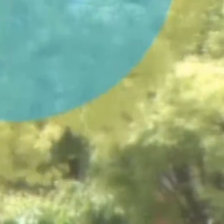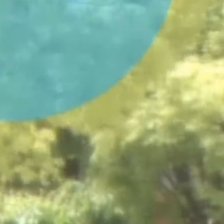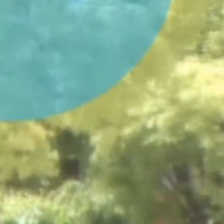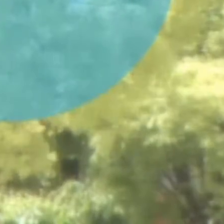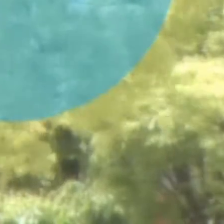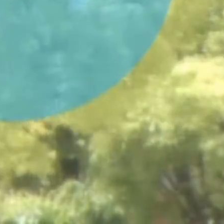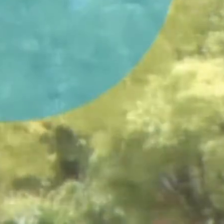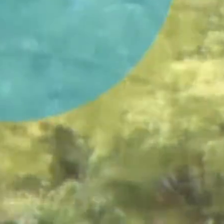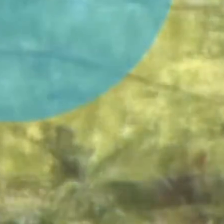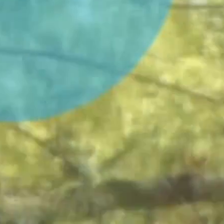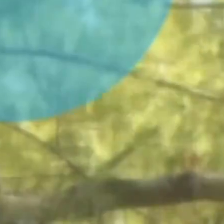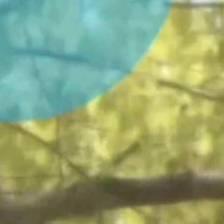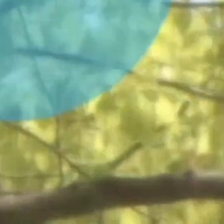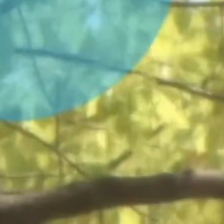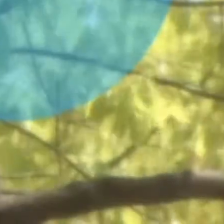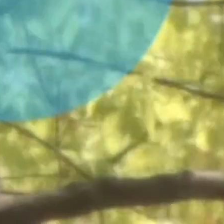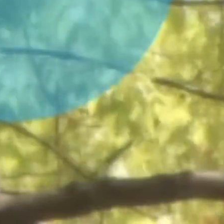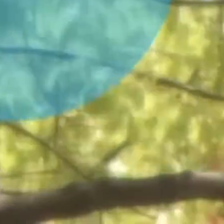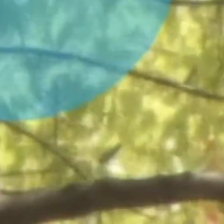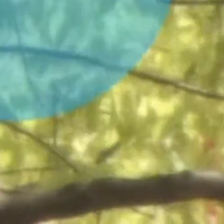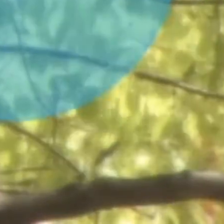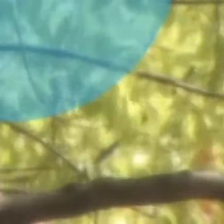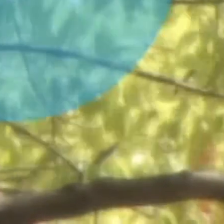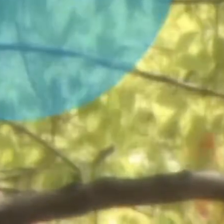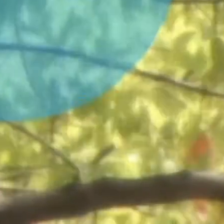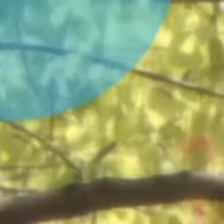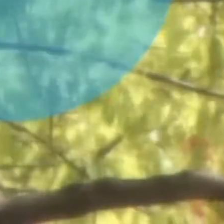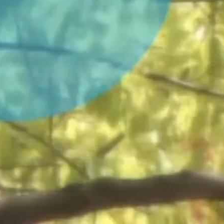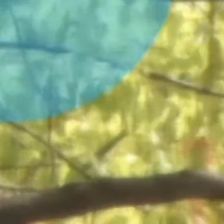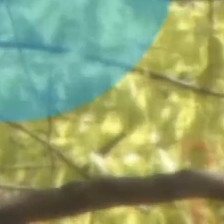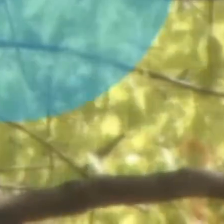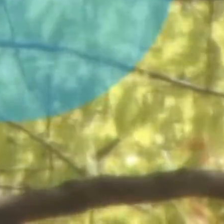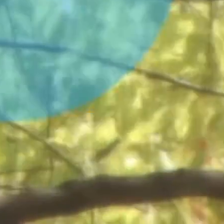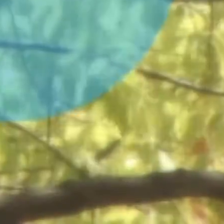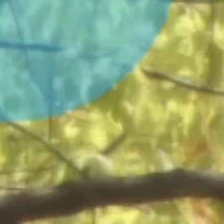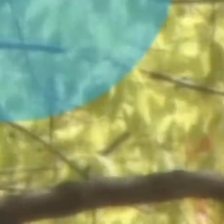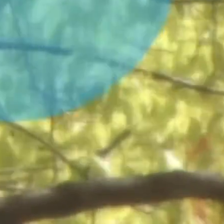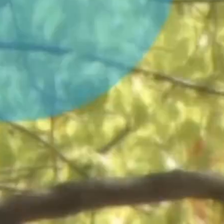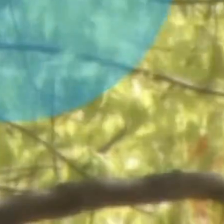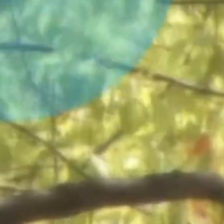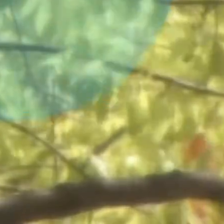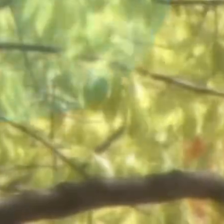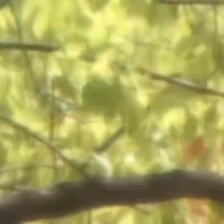それほど重くならずに1週間程度で治ります。